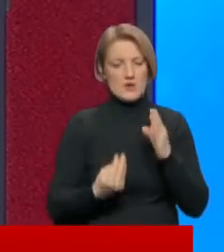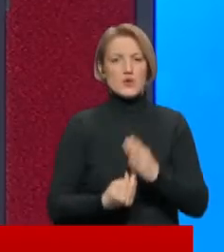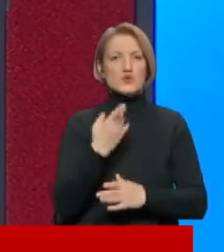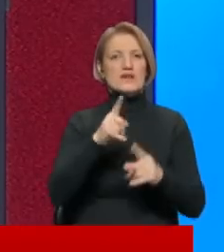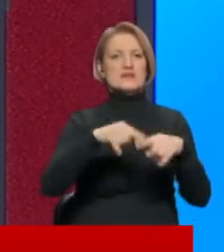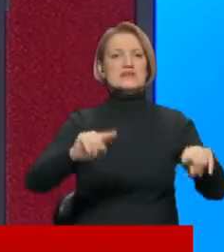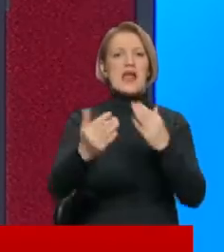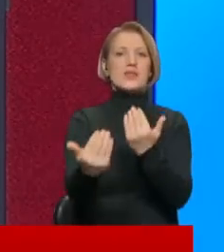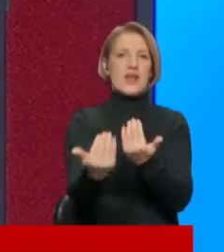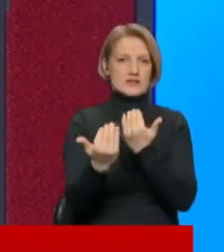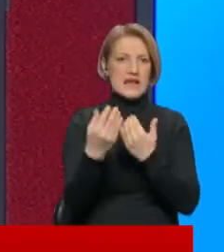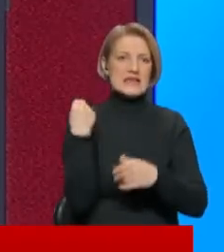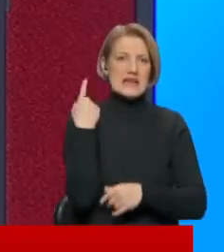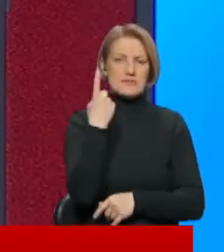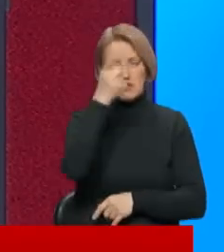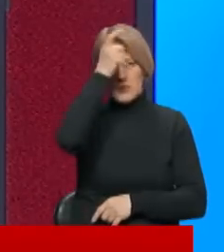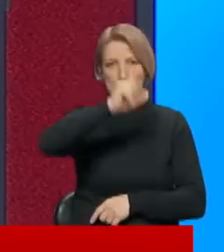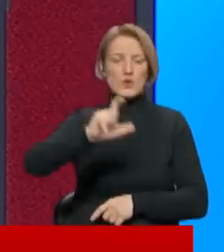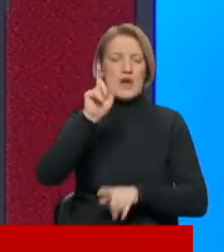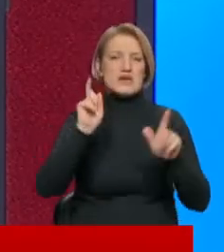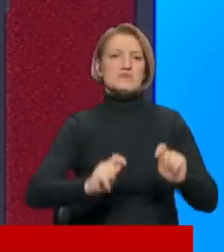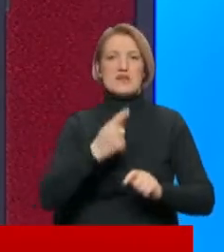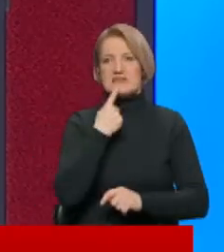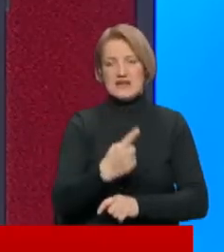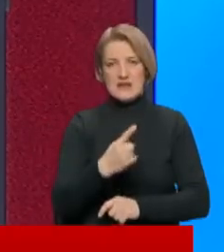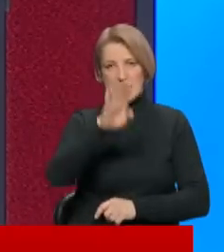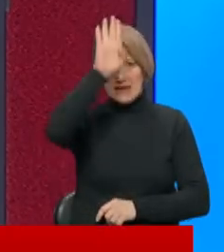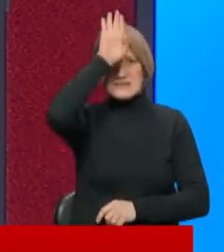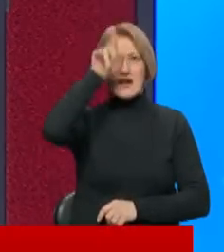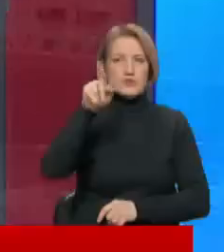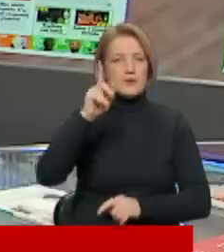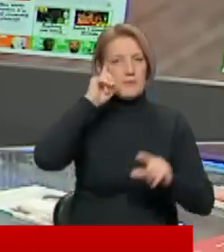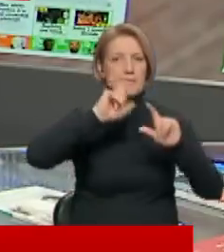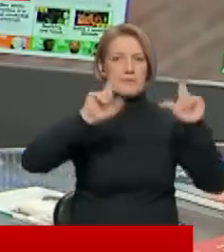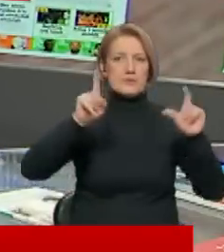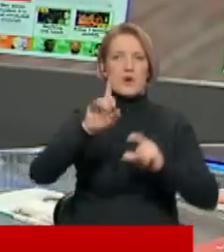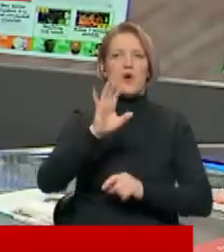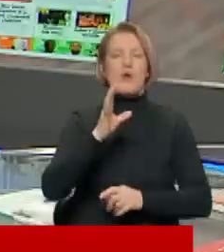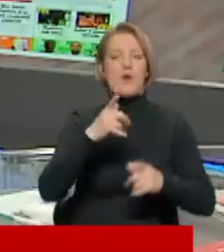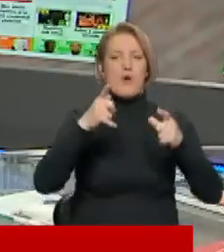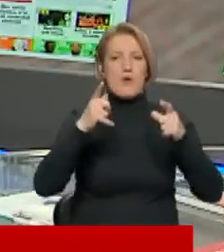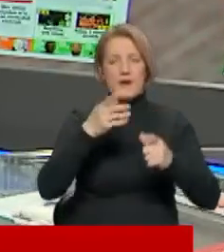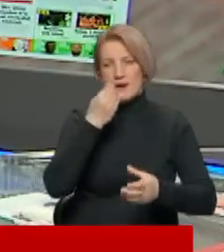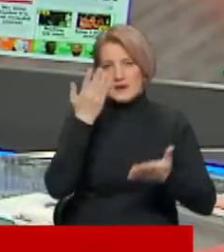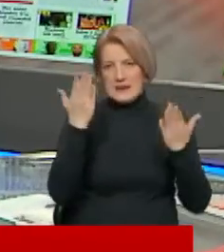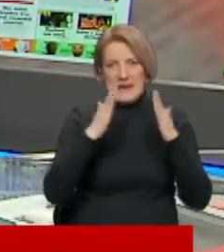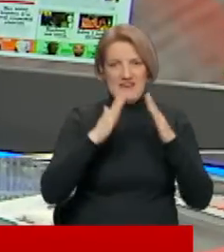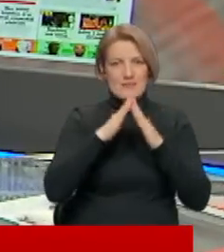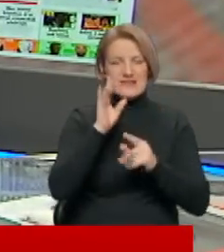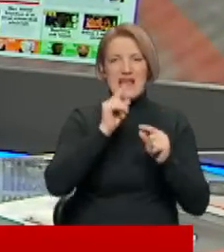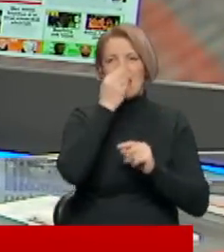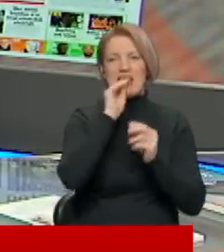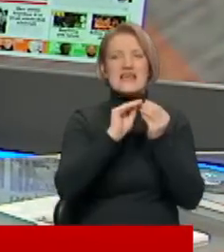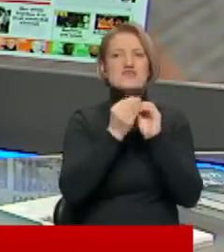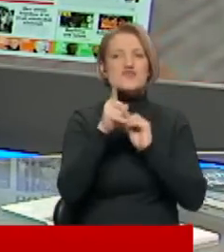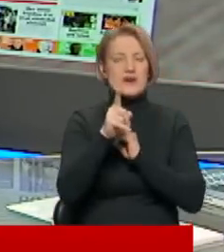sizlerin desteğiyle yeni bir Türkiye yaratacağız dedi İstanbul manşet ocağımıza İncir Ağacı diktiler